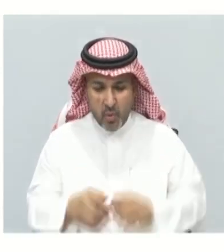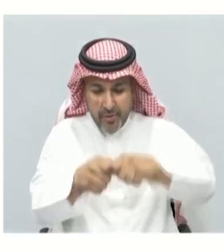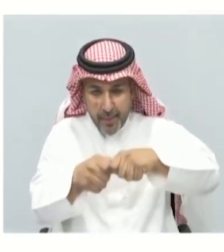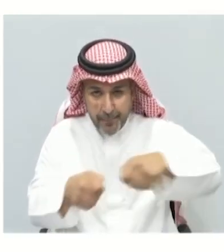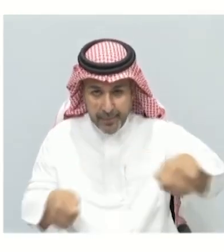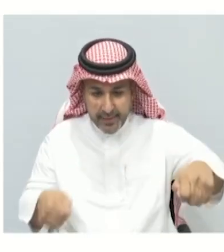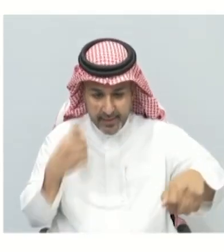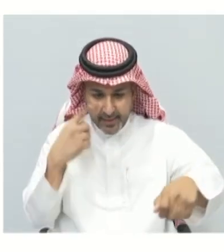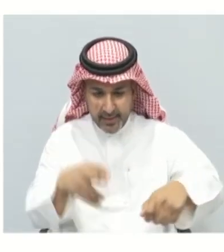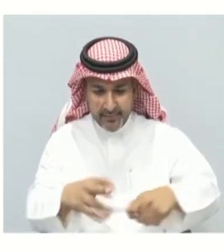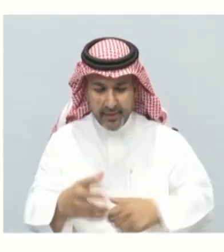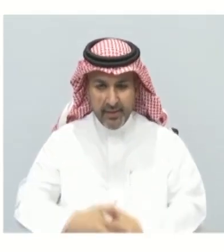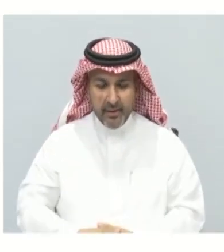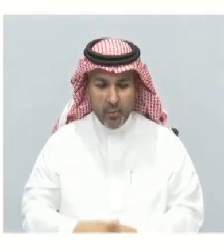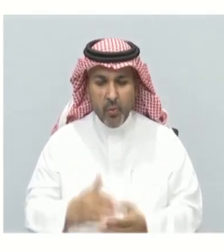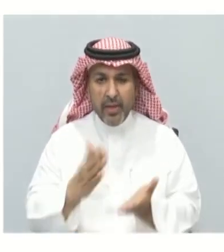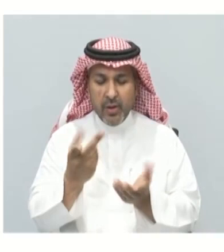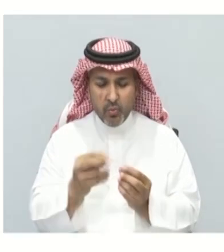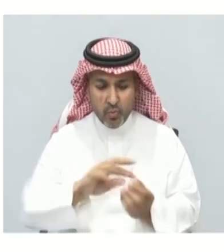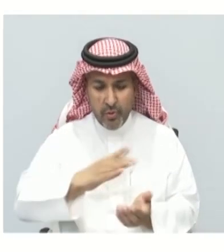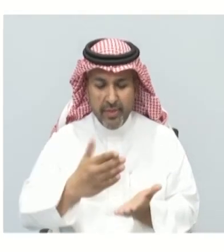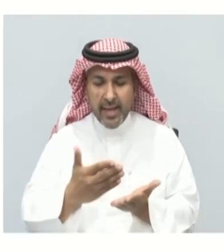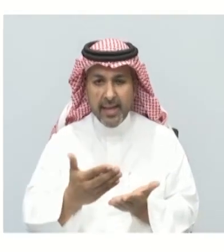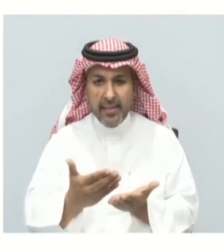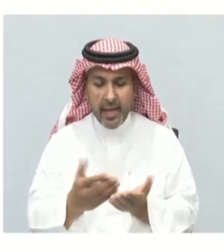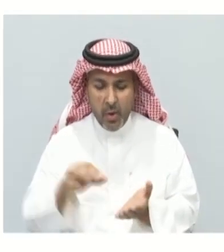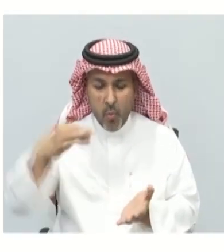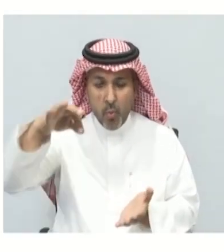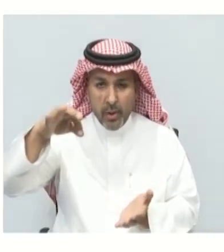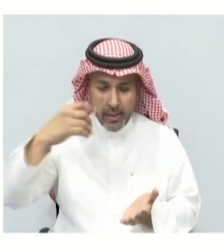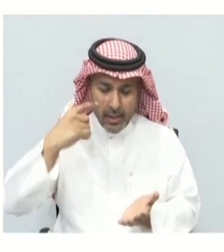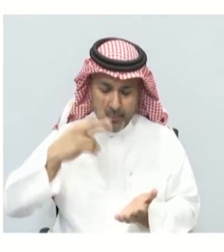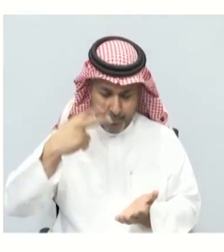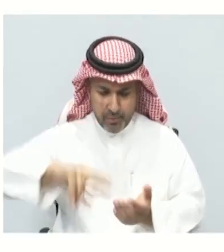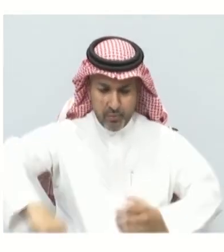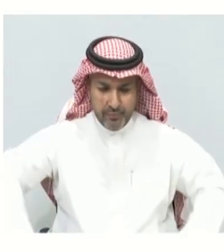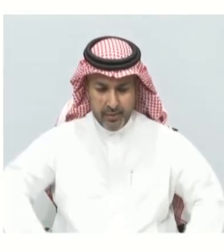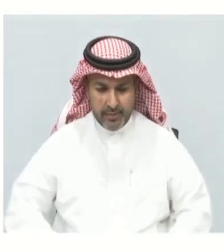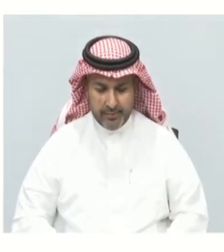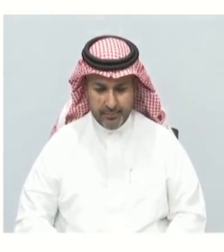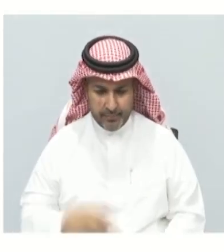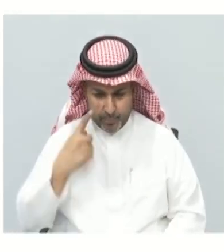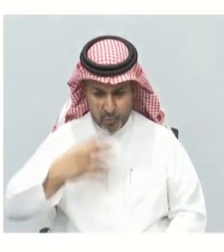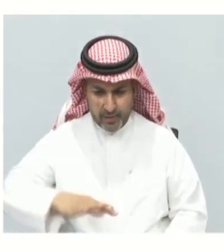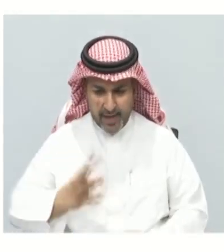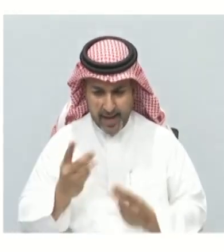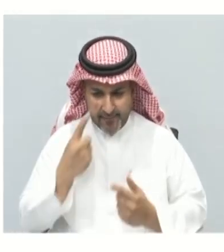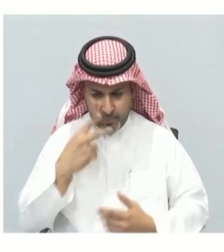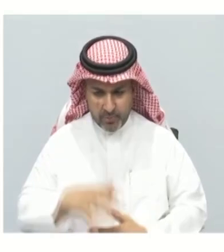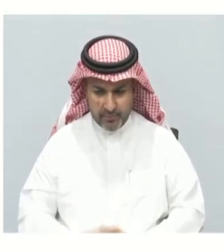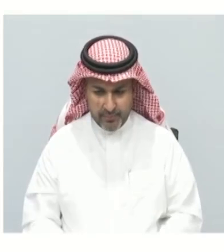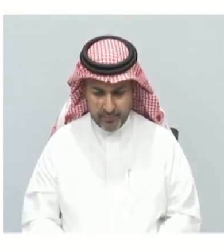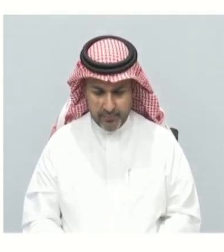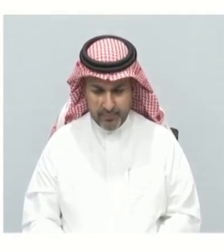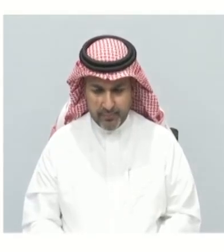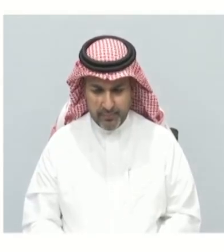في المنزل وورق ابيض ليطبع لي المسار ساقوم الان باجراء ماذا التجربه امامكم باسلوب سهل